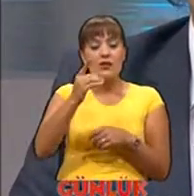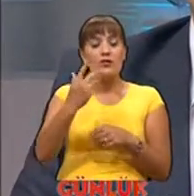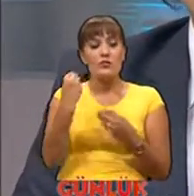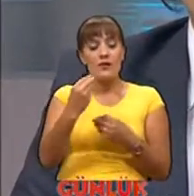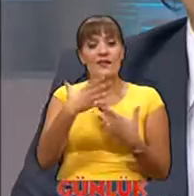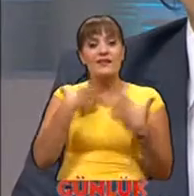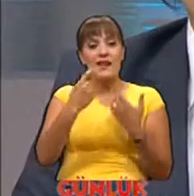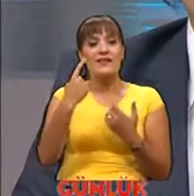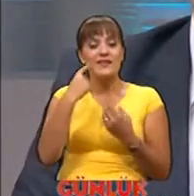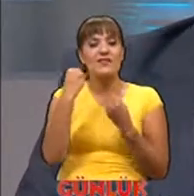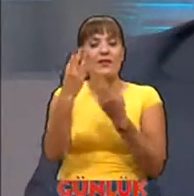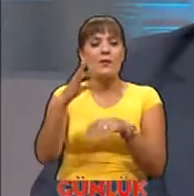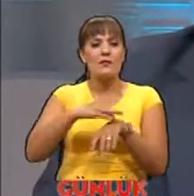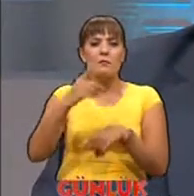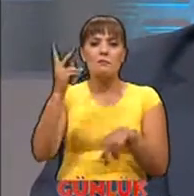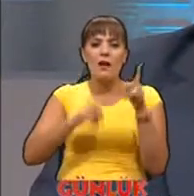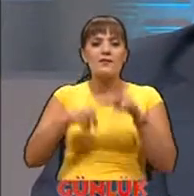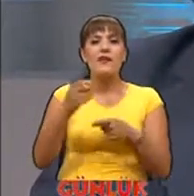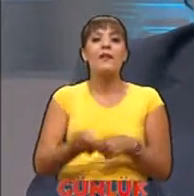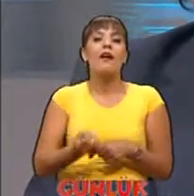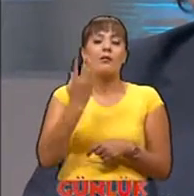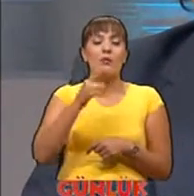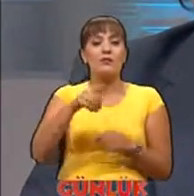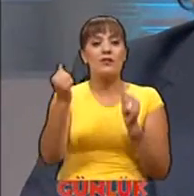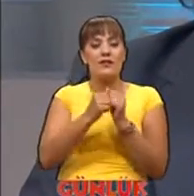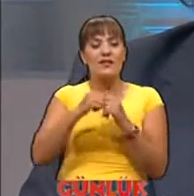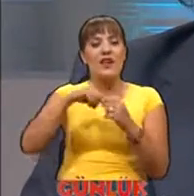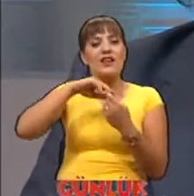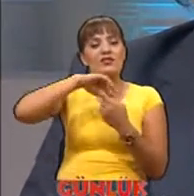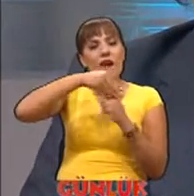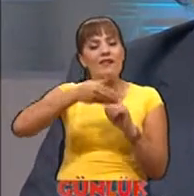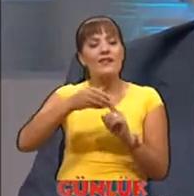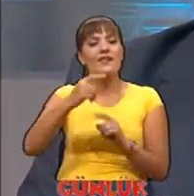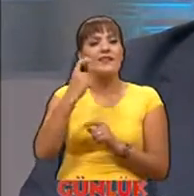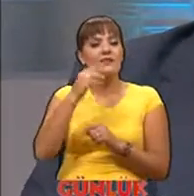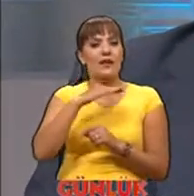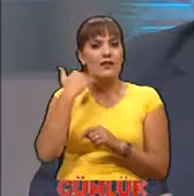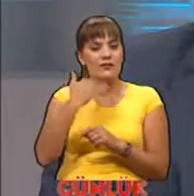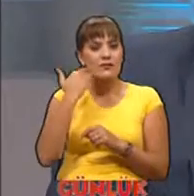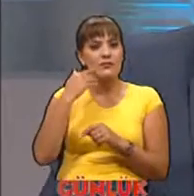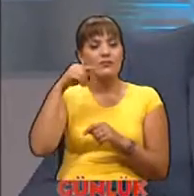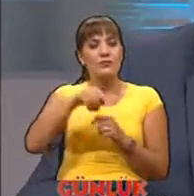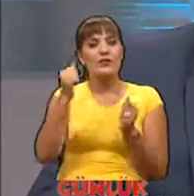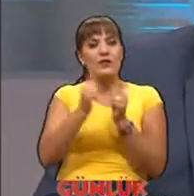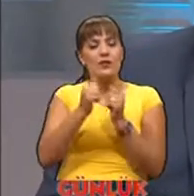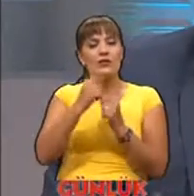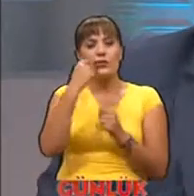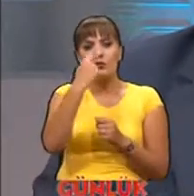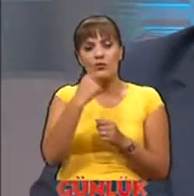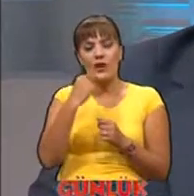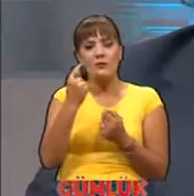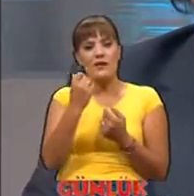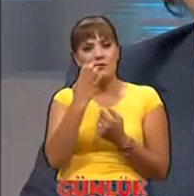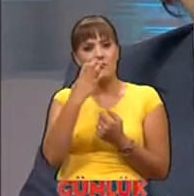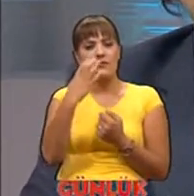sağlıklı dişleri sunmak hastaya bazen yeterli olmuyor. Hı hı. Bunun yanında çevre dokuları, diş etlerini, bunun yanında dudakları